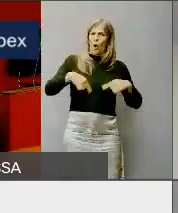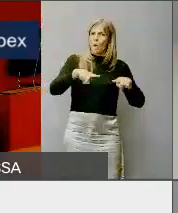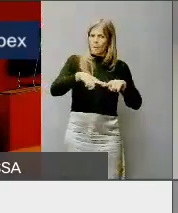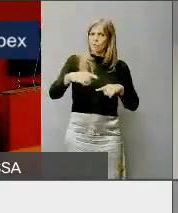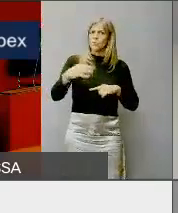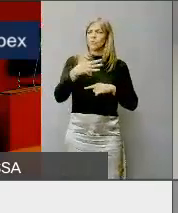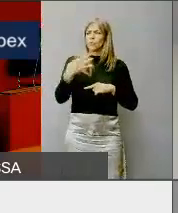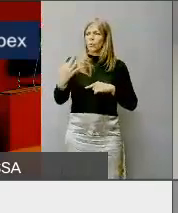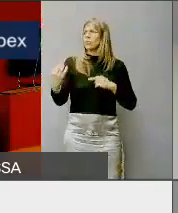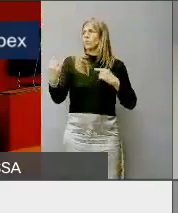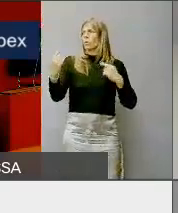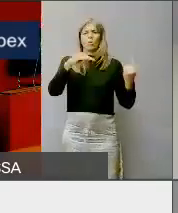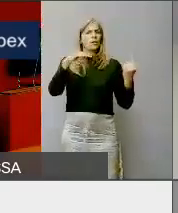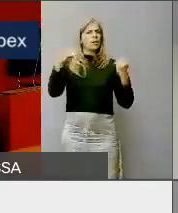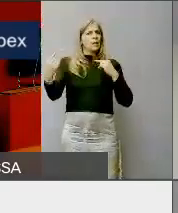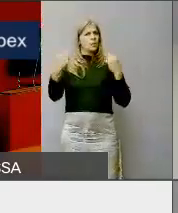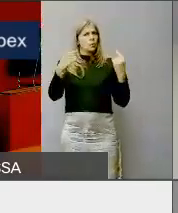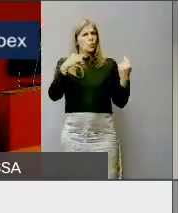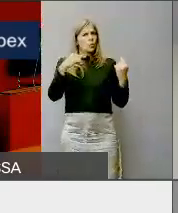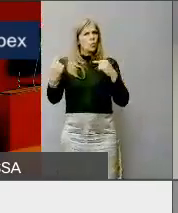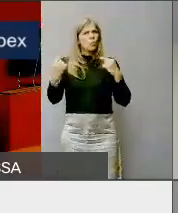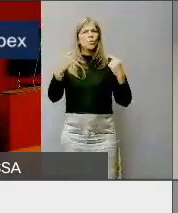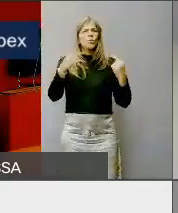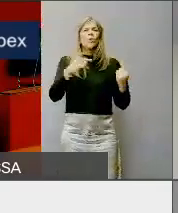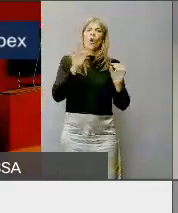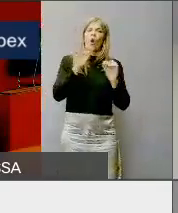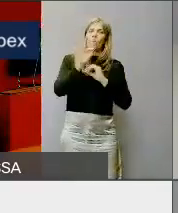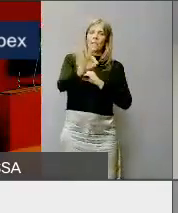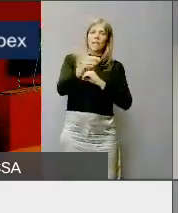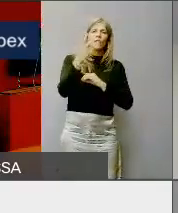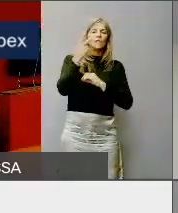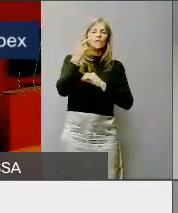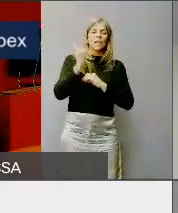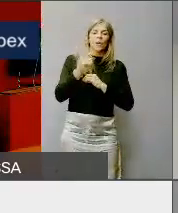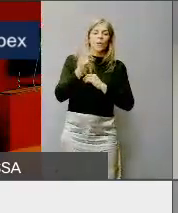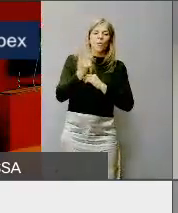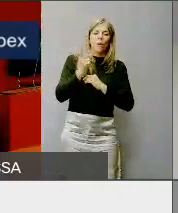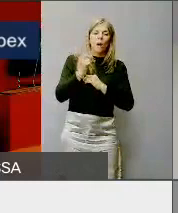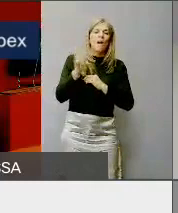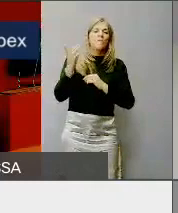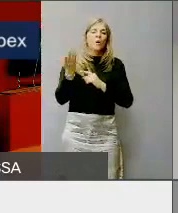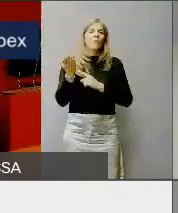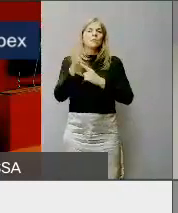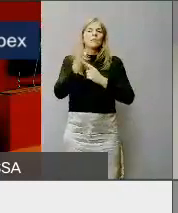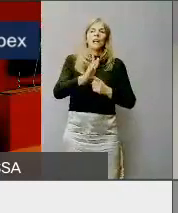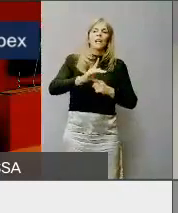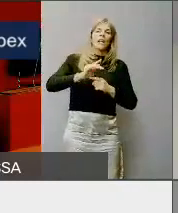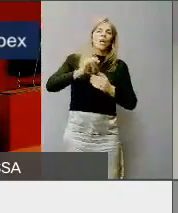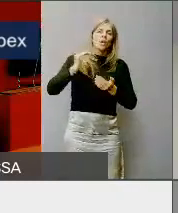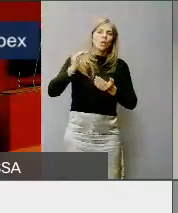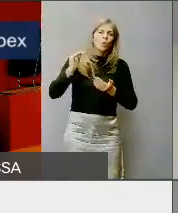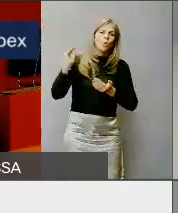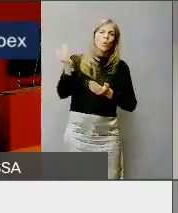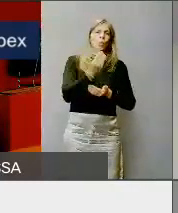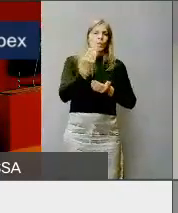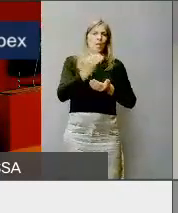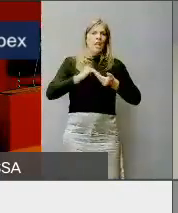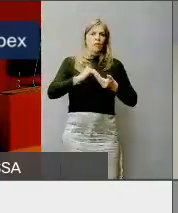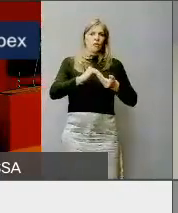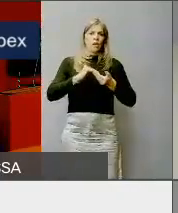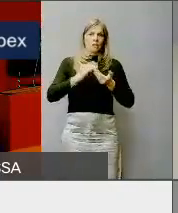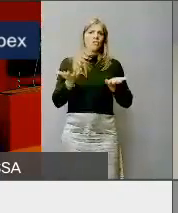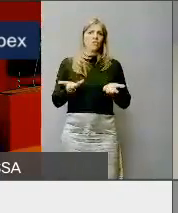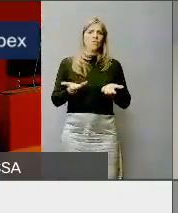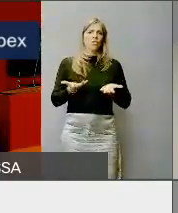discutere sulle finalità e presentare tutte le associazioni perché sono convinta che